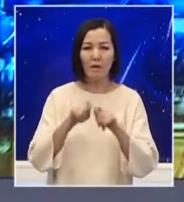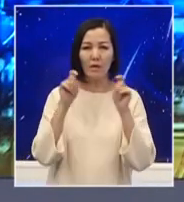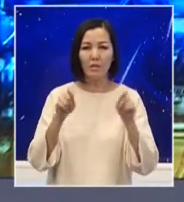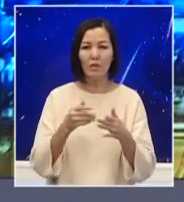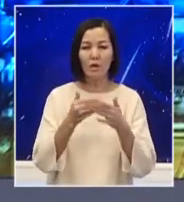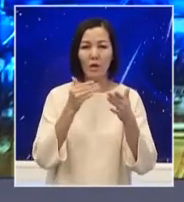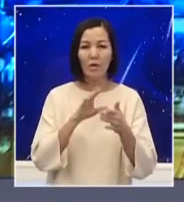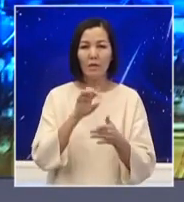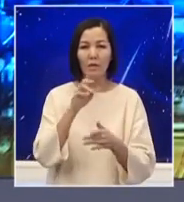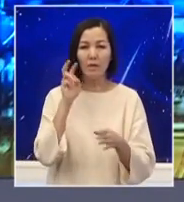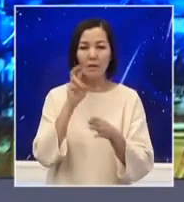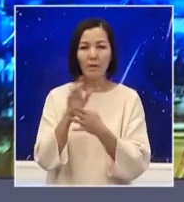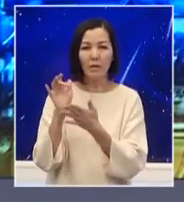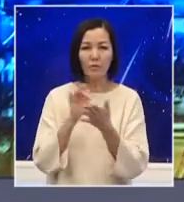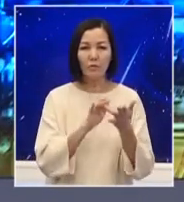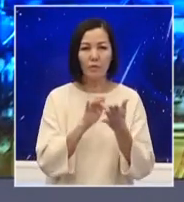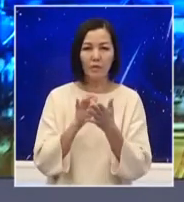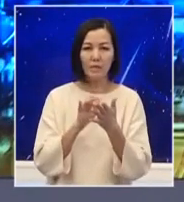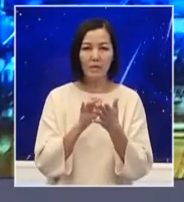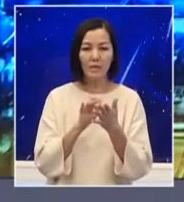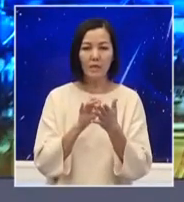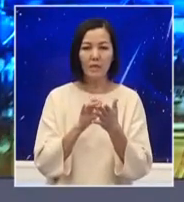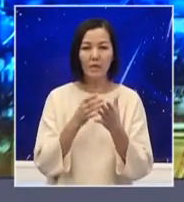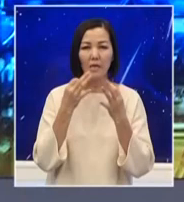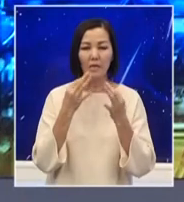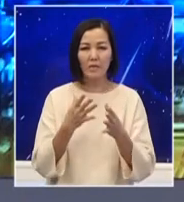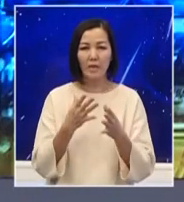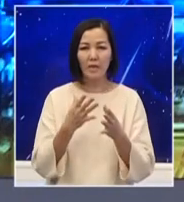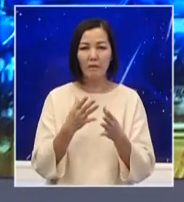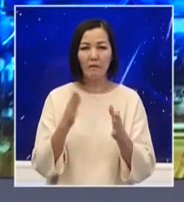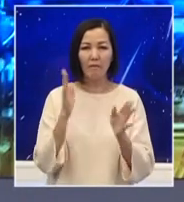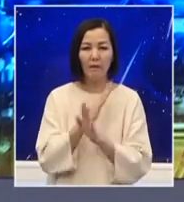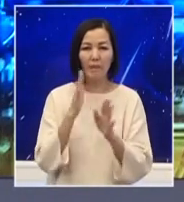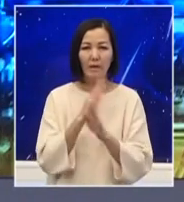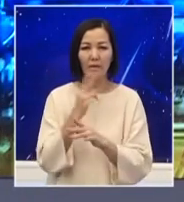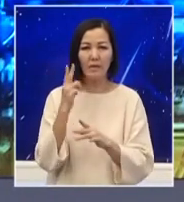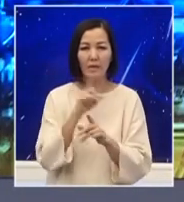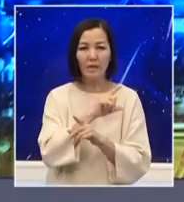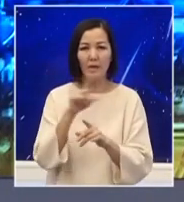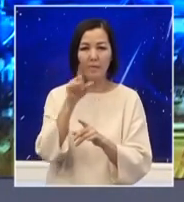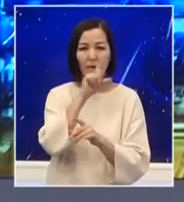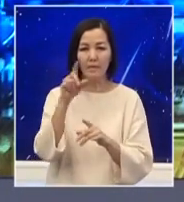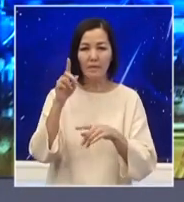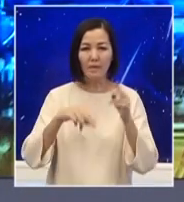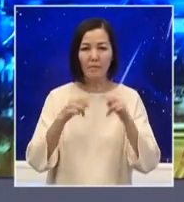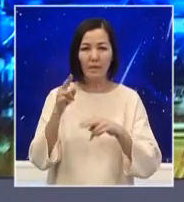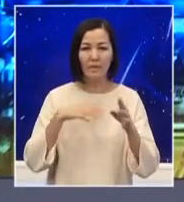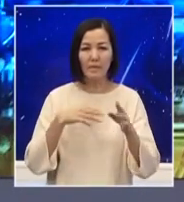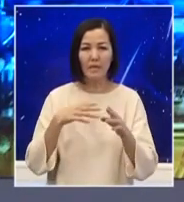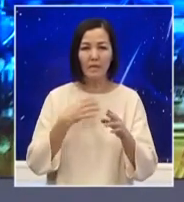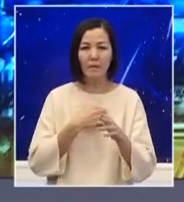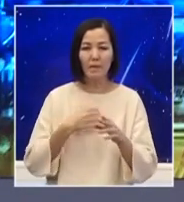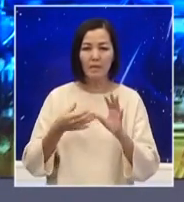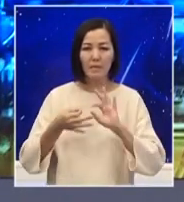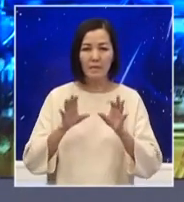дейін таңбалыға барған туристер далаға барып қайтқандай болатын. Таяуда табиғат аясында қос қабатты ғимарат салынды. Мазмұн